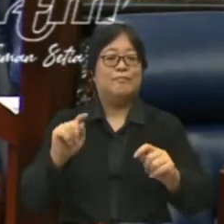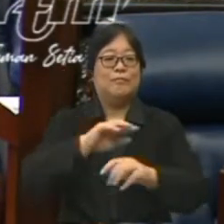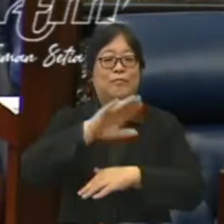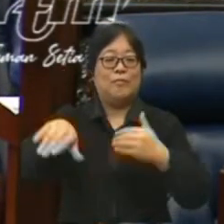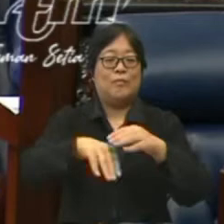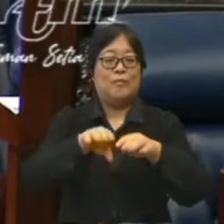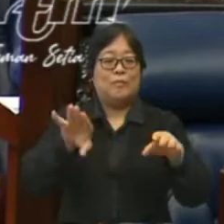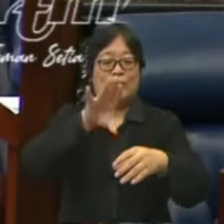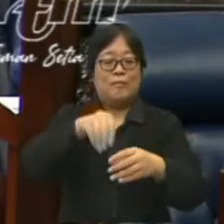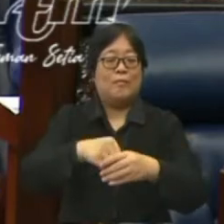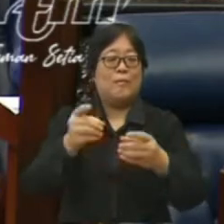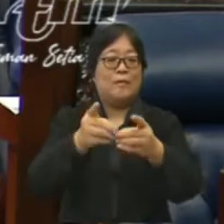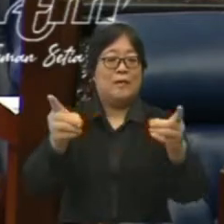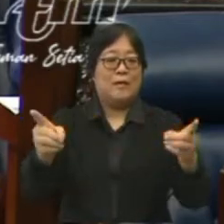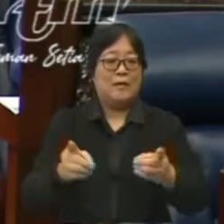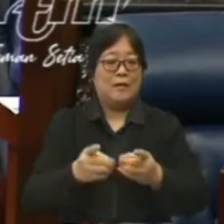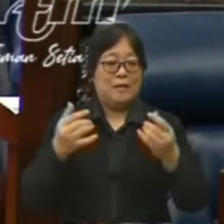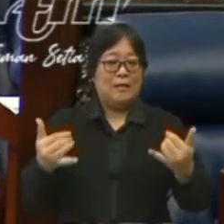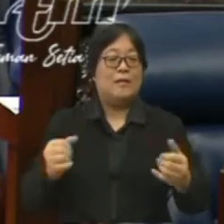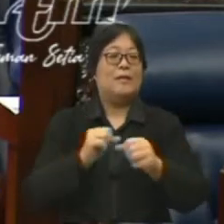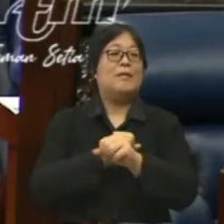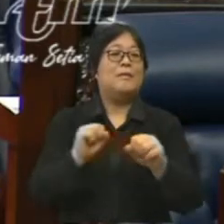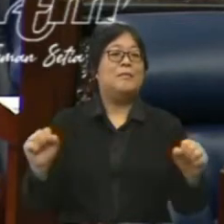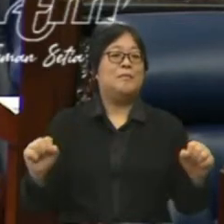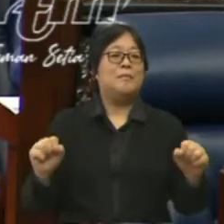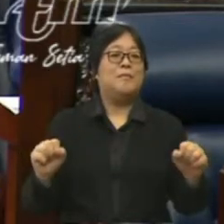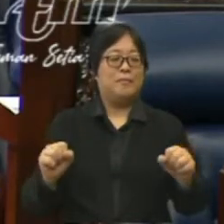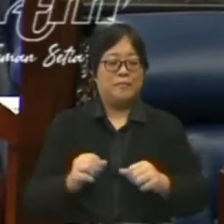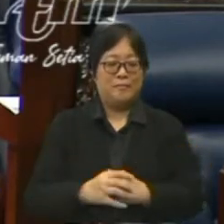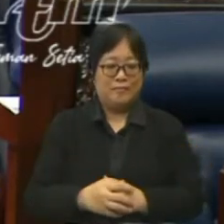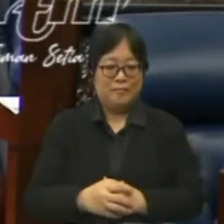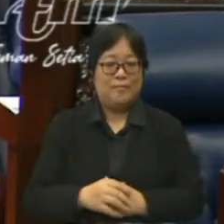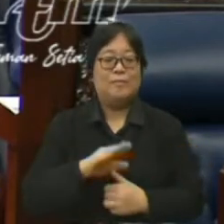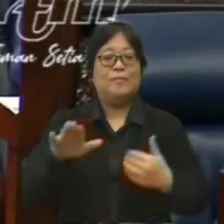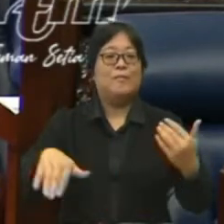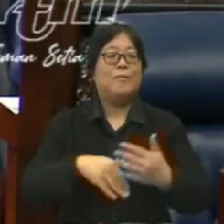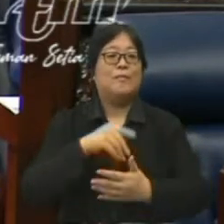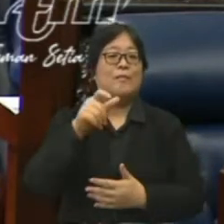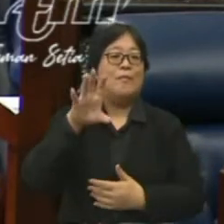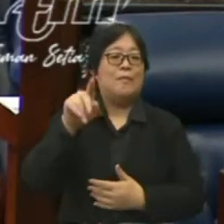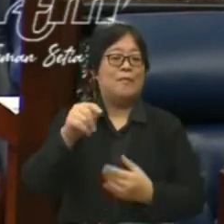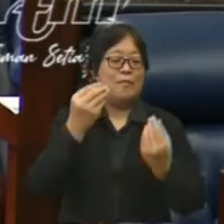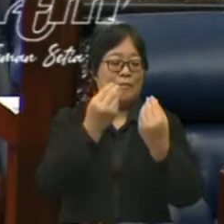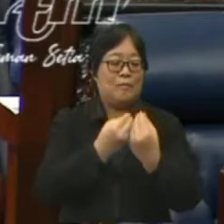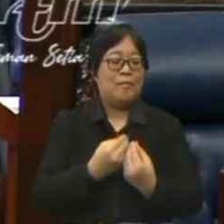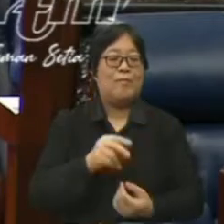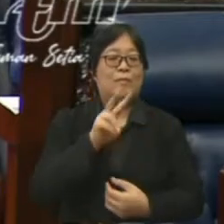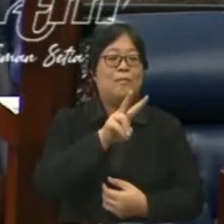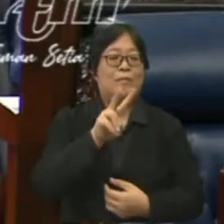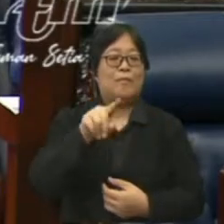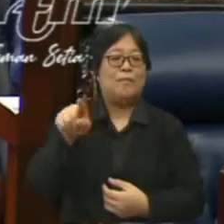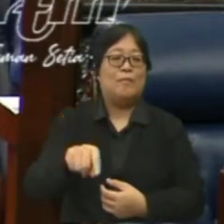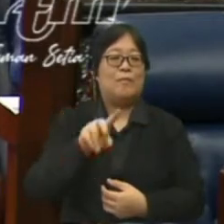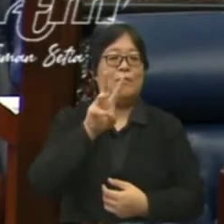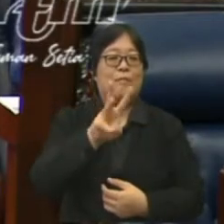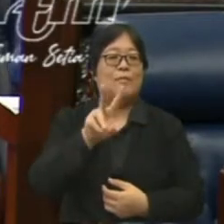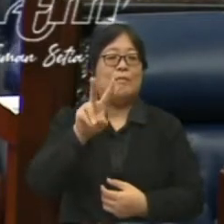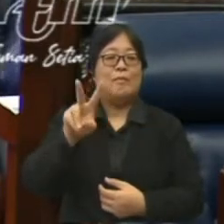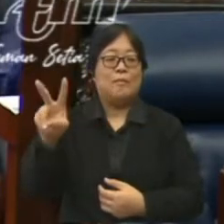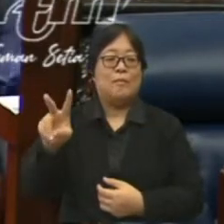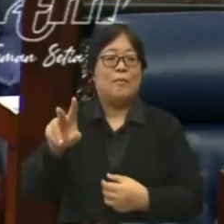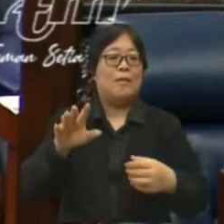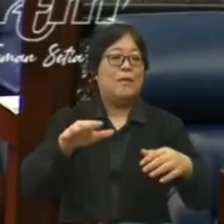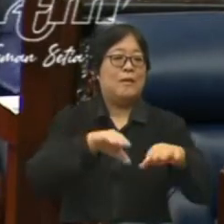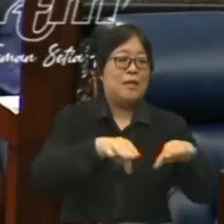termasuk peringkat Daerah berada dalam keadaan siap siaga sepenuhnya semua aset berjumlah 22.622 meliputi